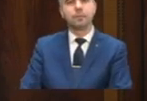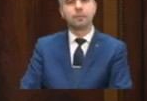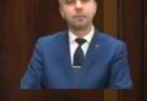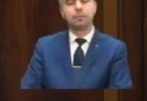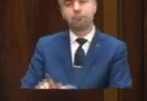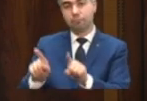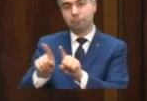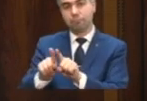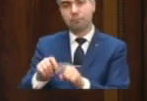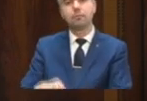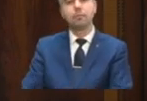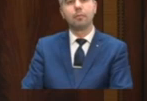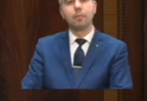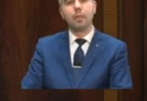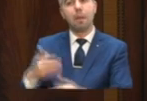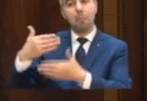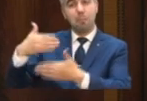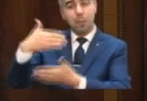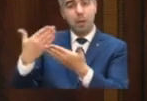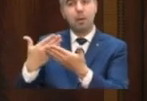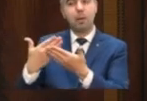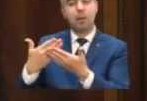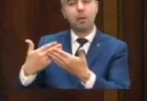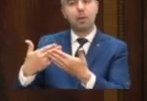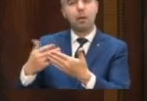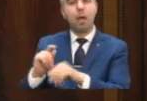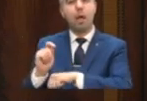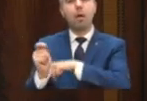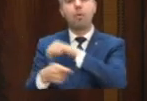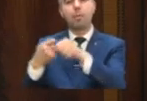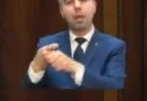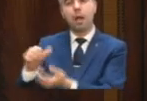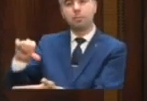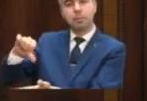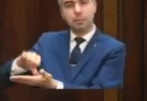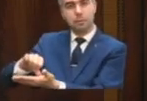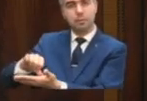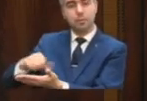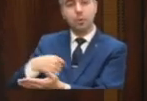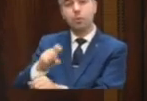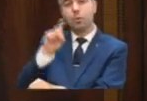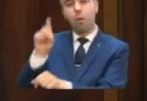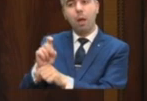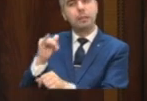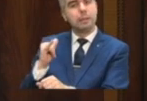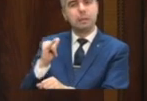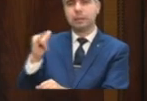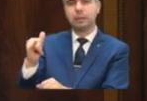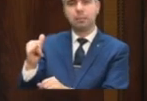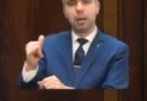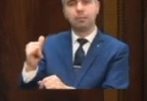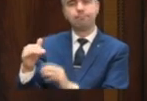تحسين وتأطير عملية التعمير والبناء بالعالم القروي، هذا السؤال كيجي مرارا وتكرارا من